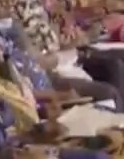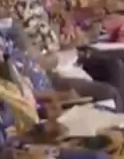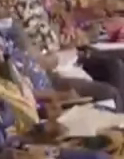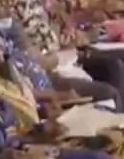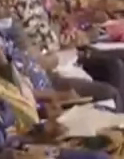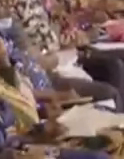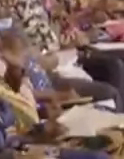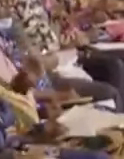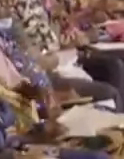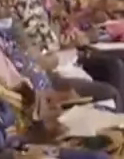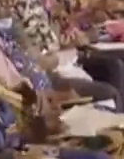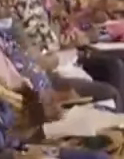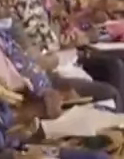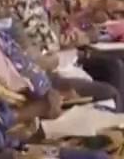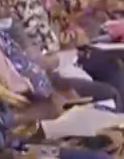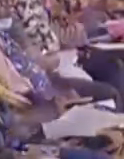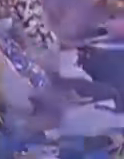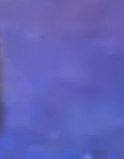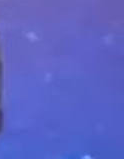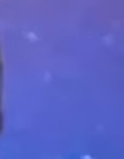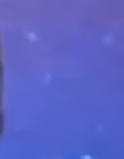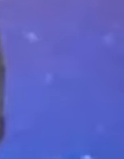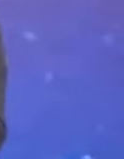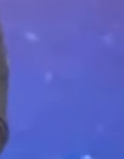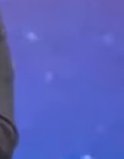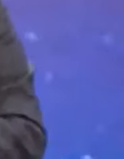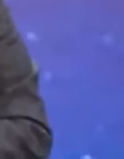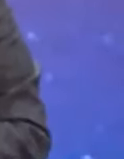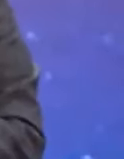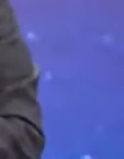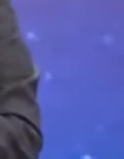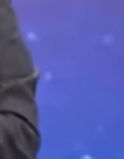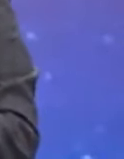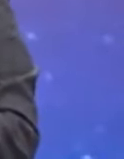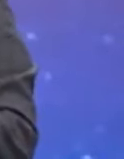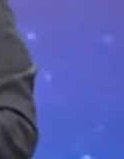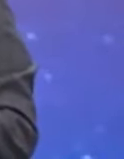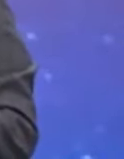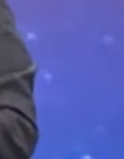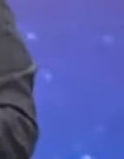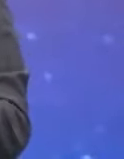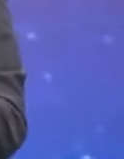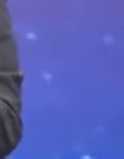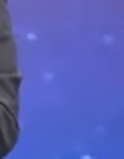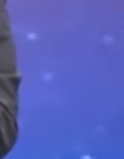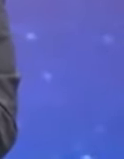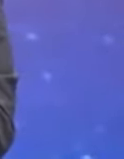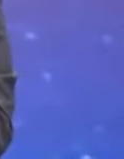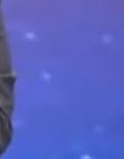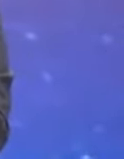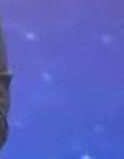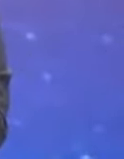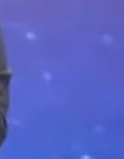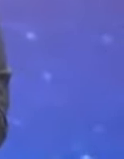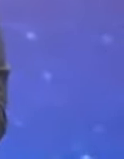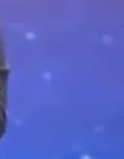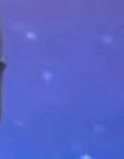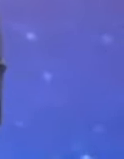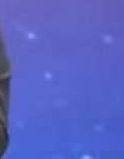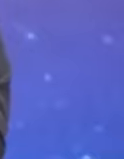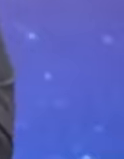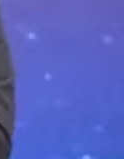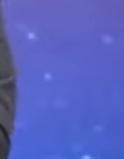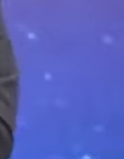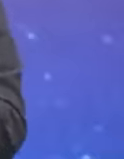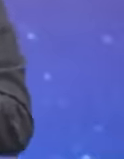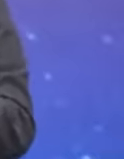j'habiterai au milieu d'eux je marcherai au milieu d'eux je serai leur Dieu et il mon peuple